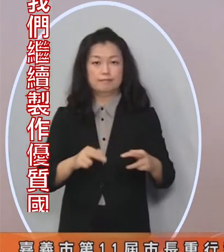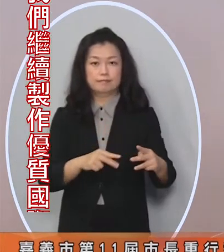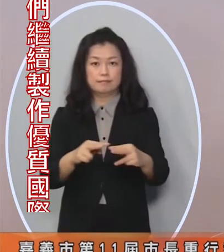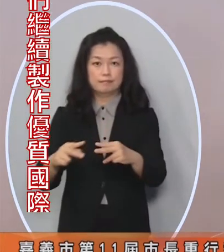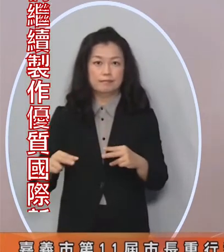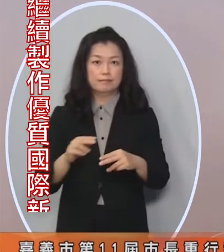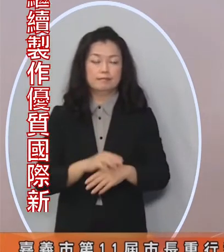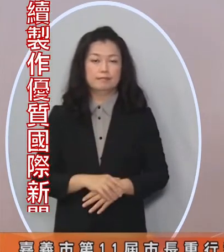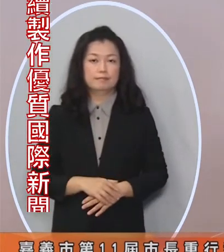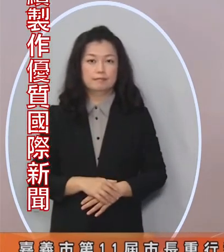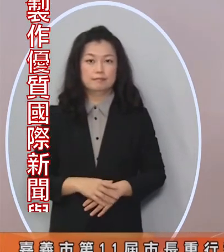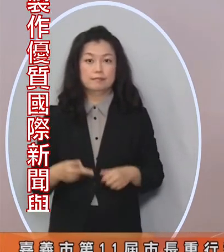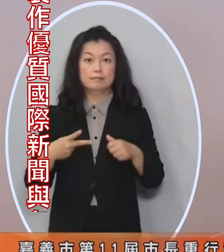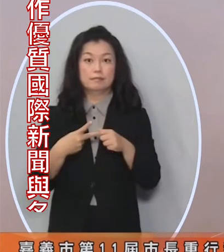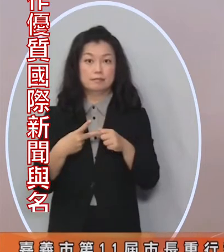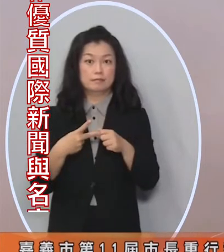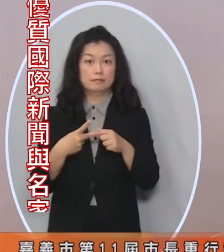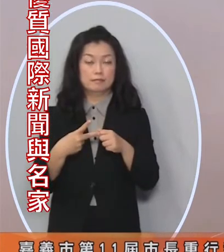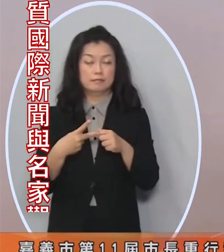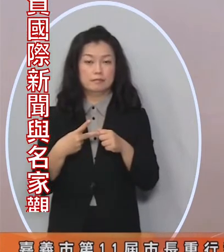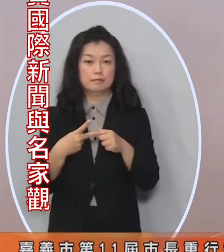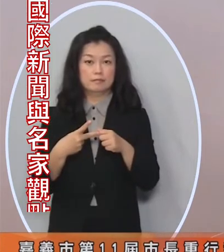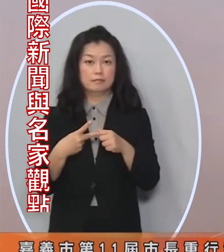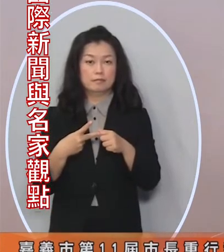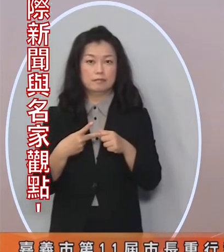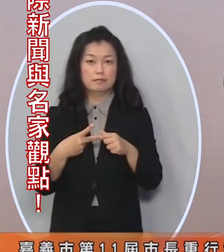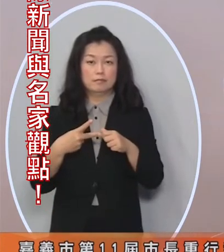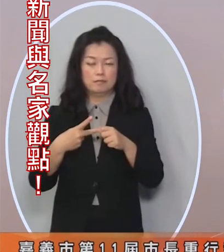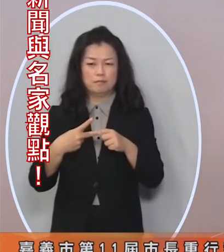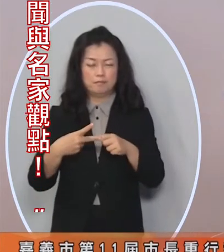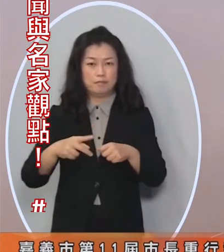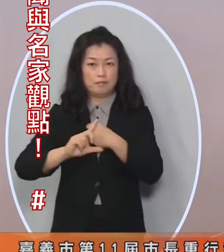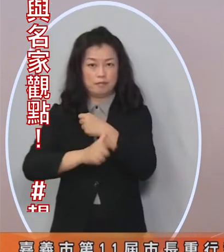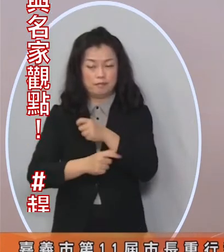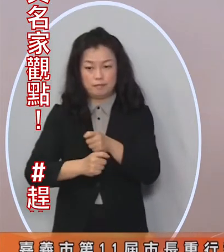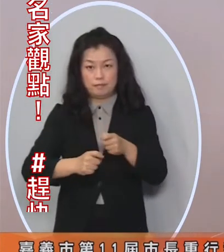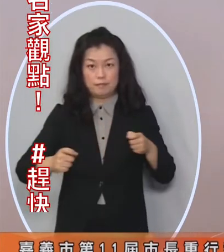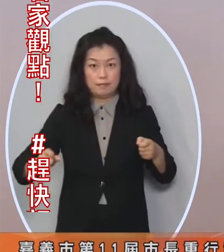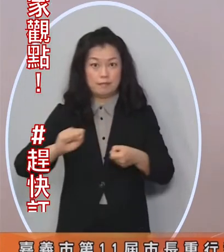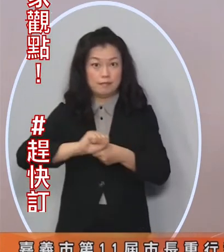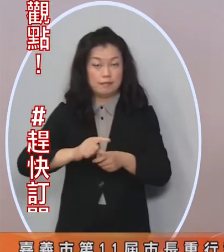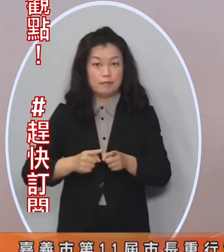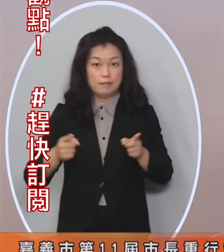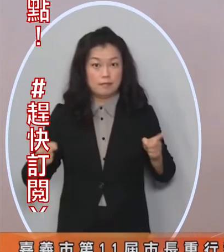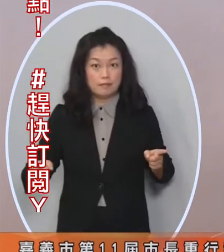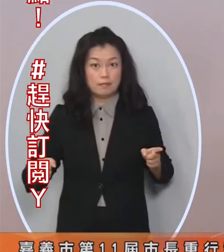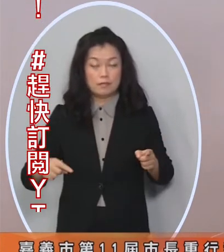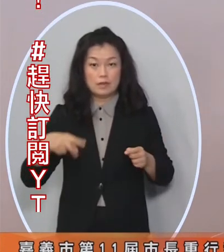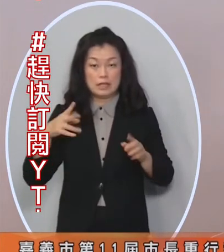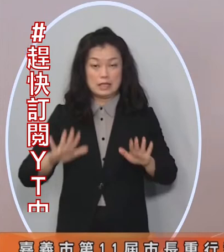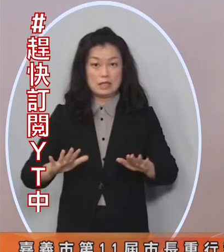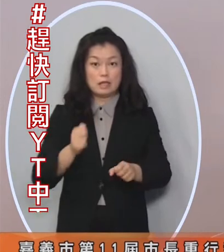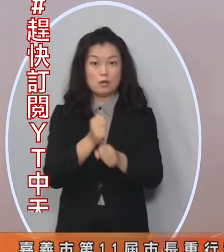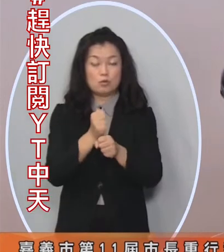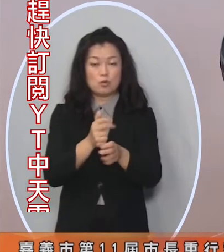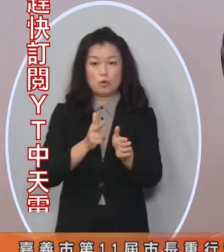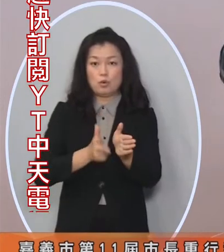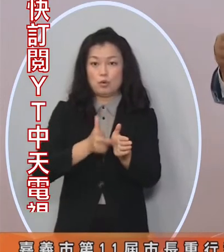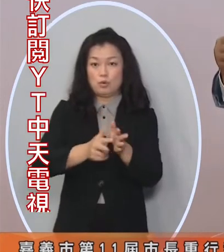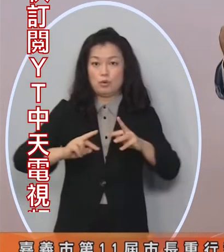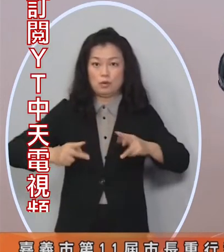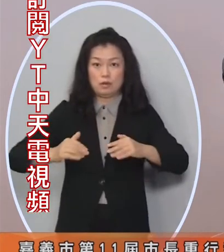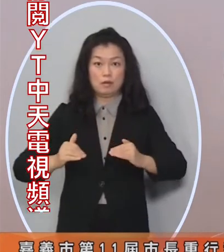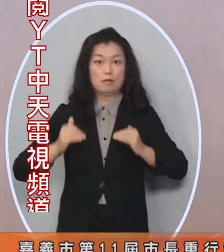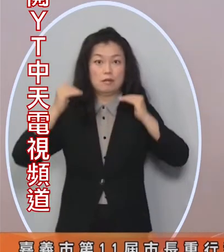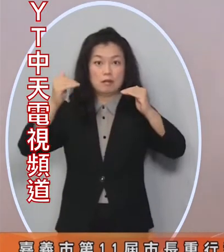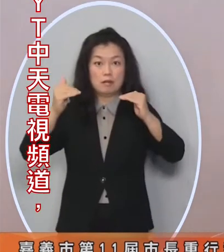那第二个，我们要必须拉开纵深的时候，我们第一个，我们现在已经在做的叫做铁路高架化。铁路高架化从